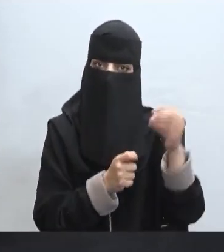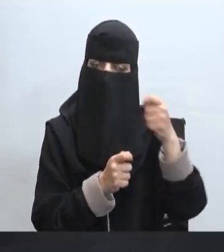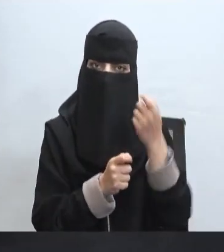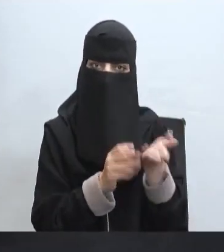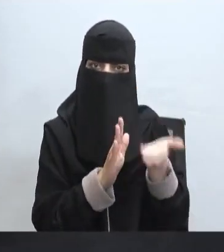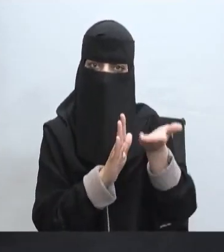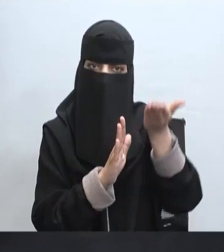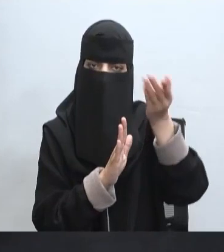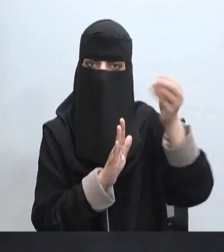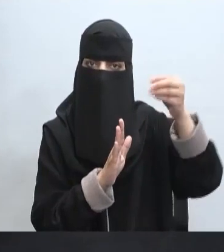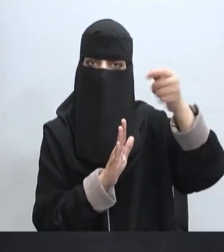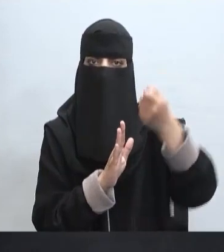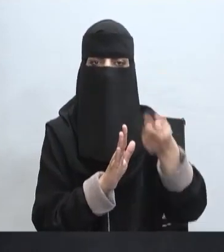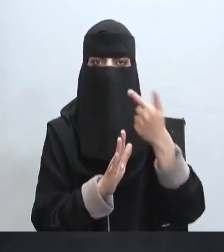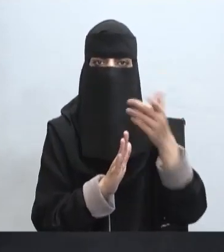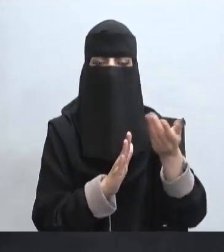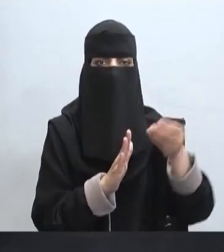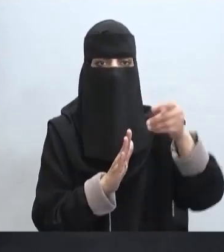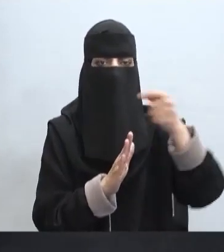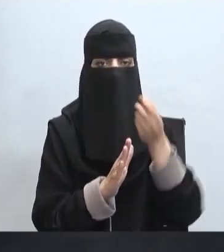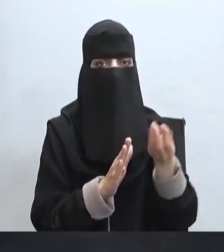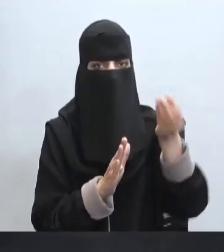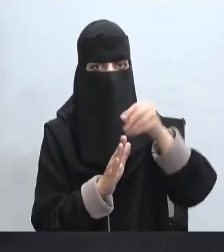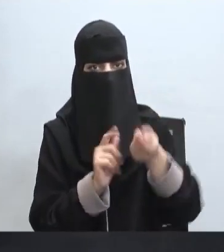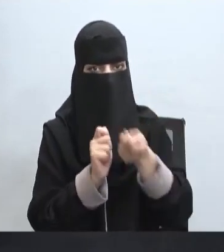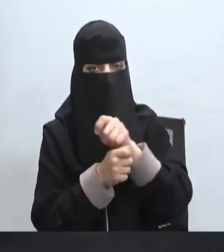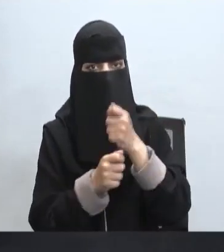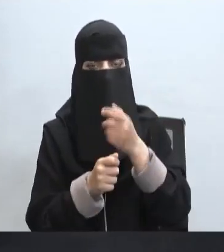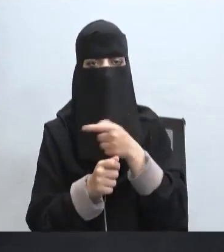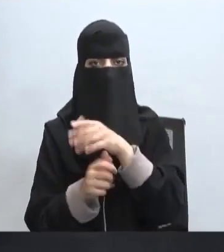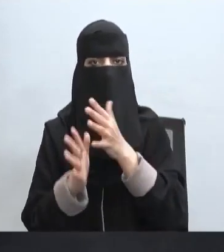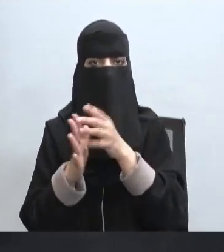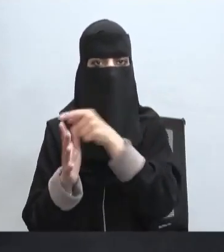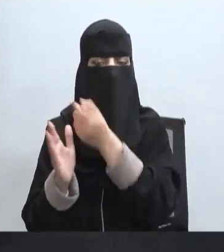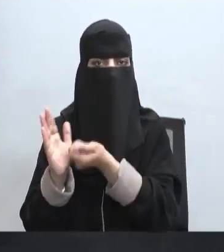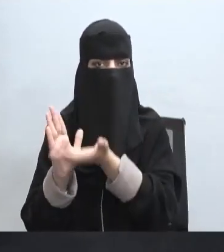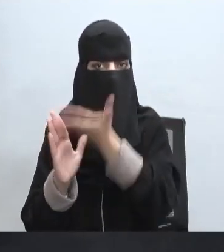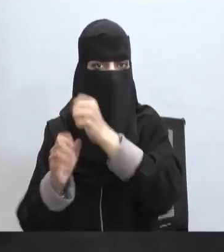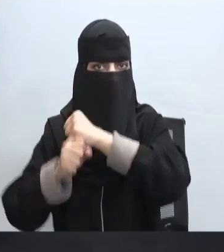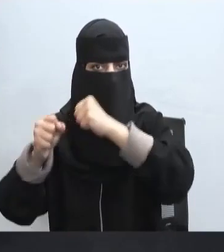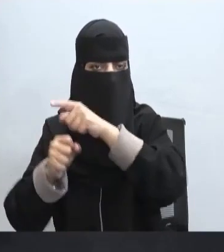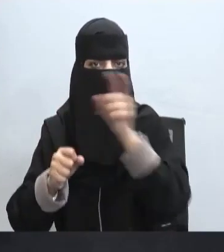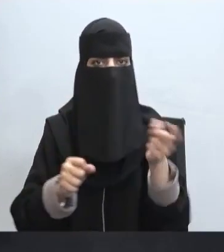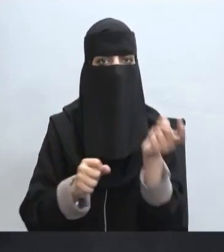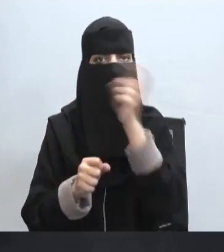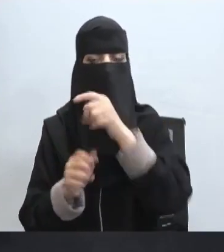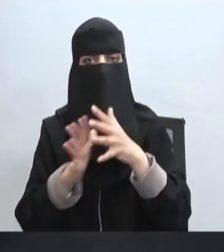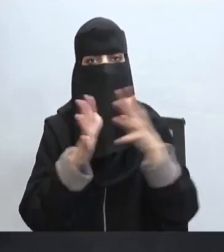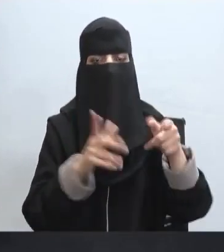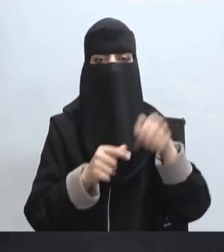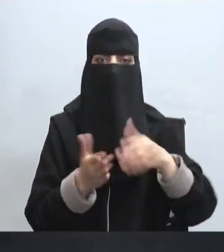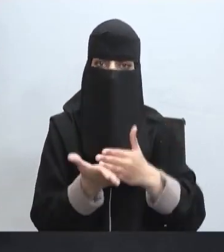وتنميه المال وتكون تلك الزياده اعلى معدلات التضخم هذا ما تحدثنا عنه اليوم نكمل حديثنا عن